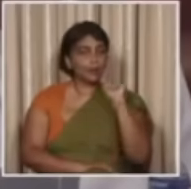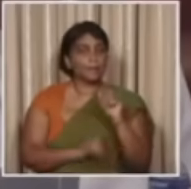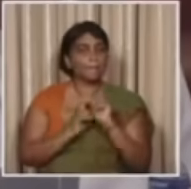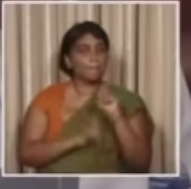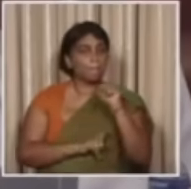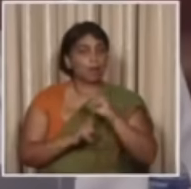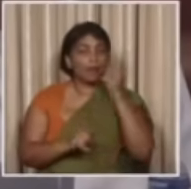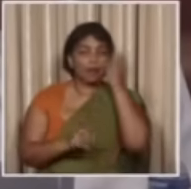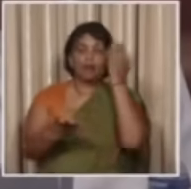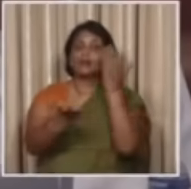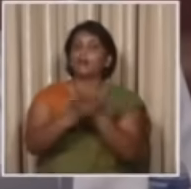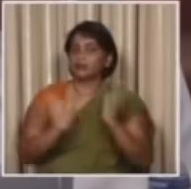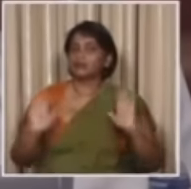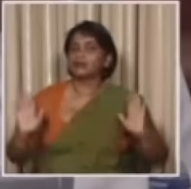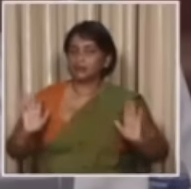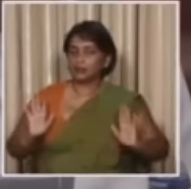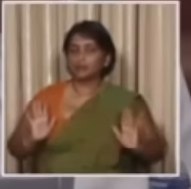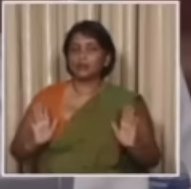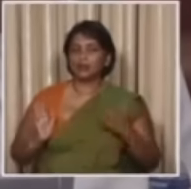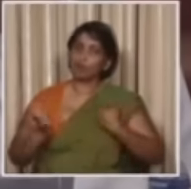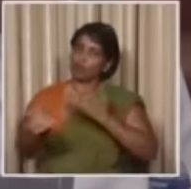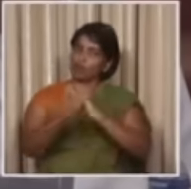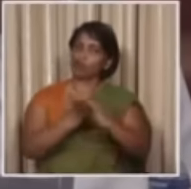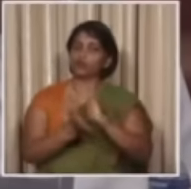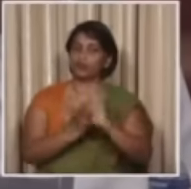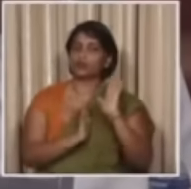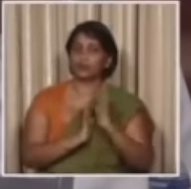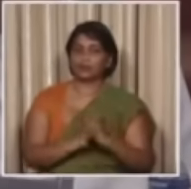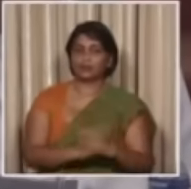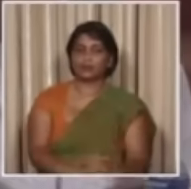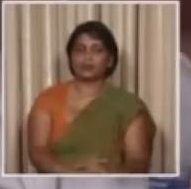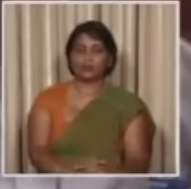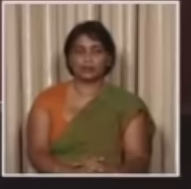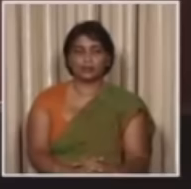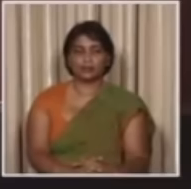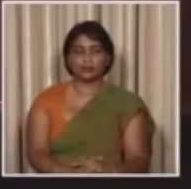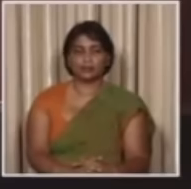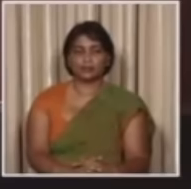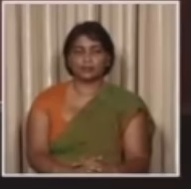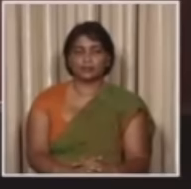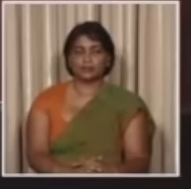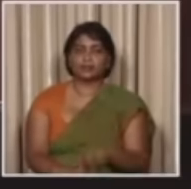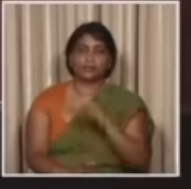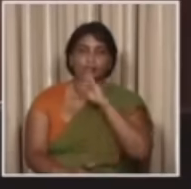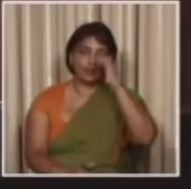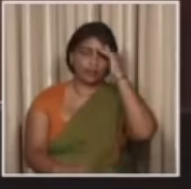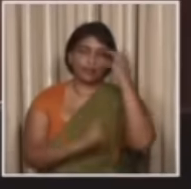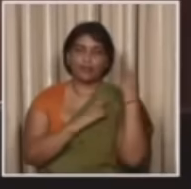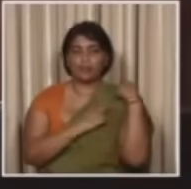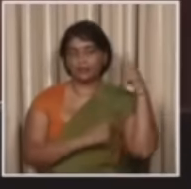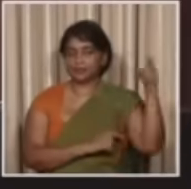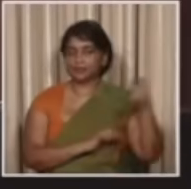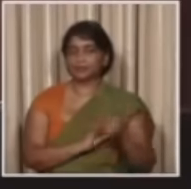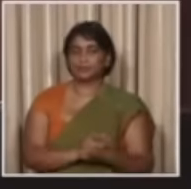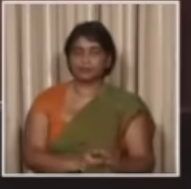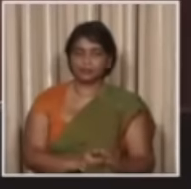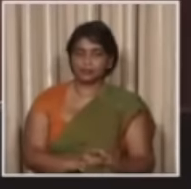පාර්ලිමේන්තුවේ යෝජනාවක් ගේන්න කියලා. අපි ඒකට උදව් කරනවා කියලා. ඒ ගැන කතා නායකතුමා තීන්දුවක් ගන්න එතුමාට යොමු කළා තියෙනවා. විපක්ෂ